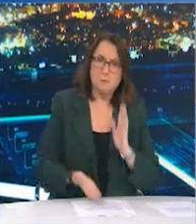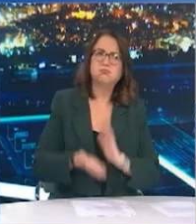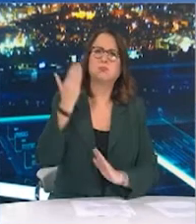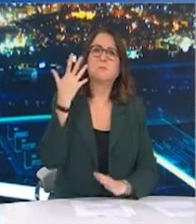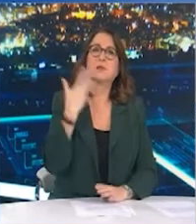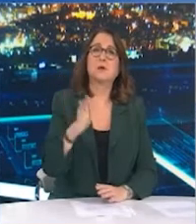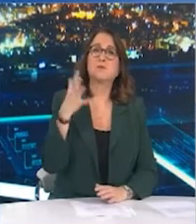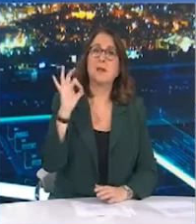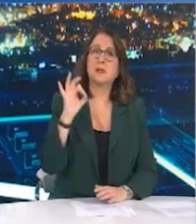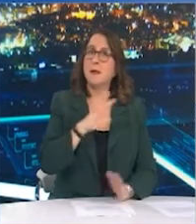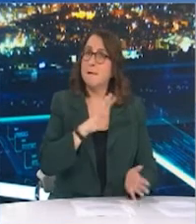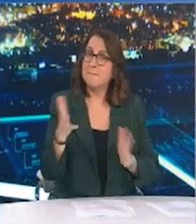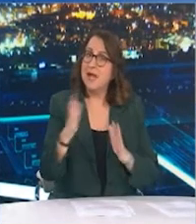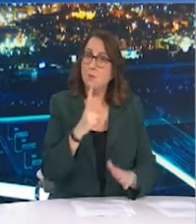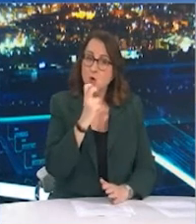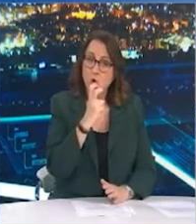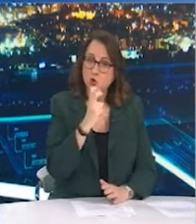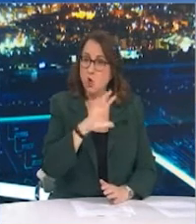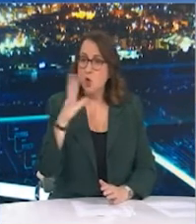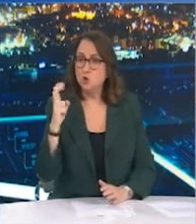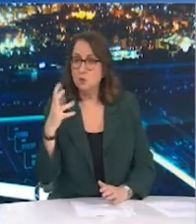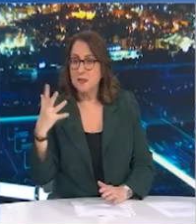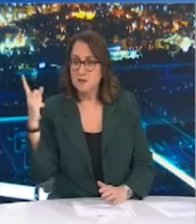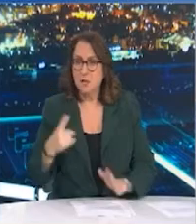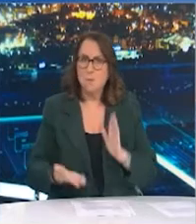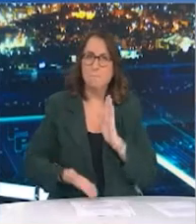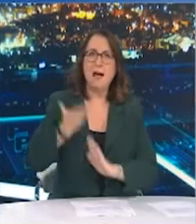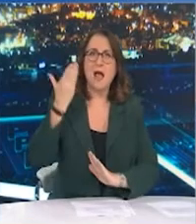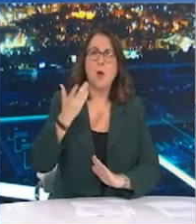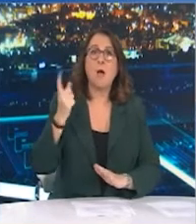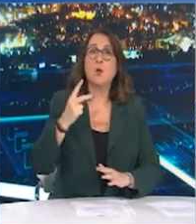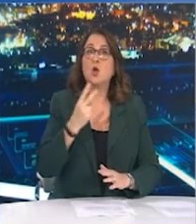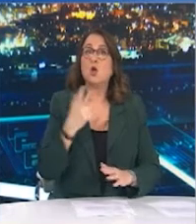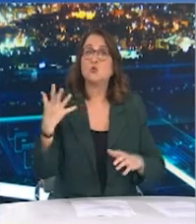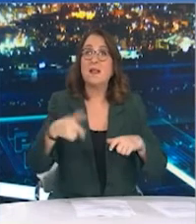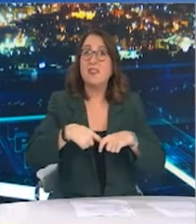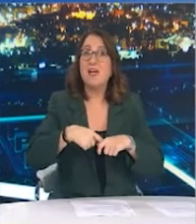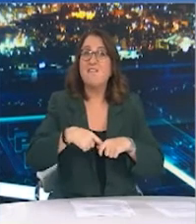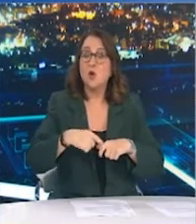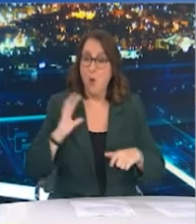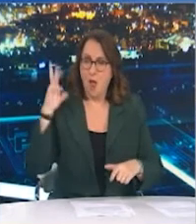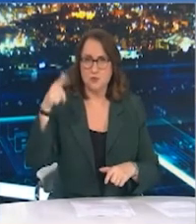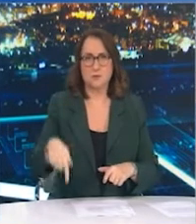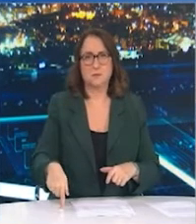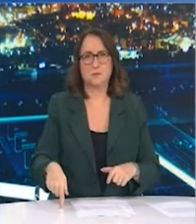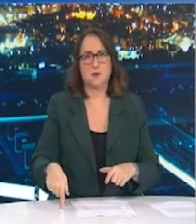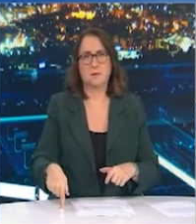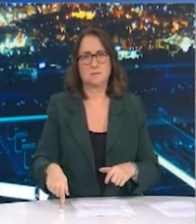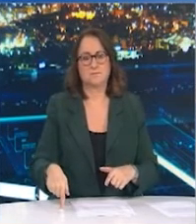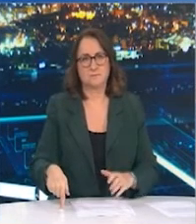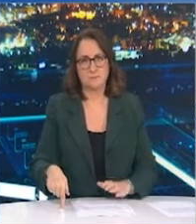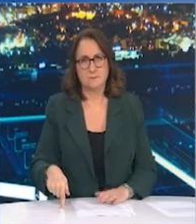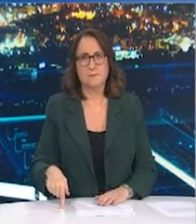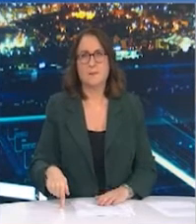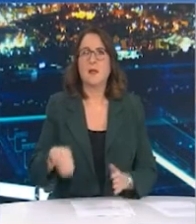περίπου 20-25% από τις 25 Δεκεμβρίου μέχρι σήμερα. Μικρή αύξηση παρατηρείται και στον αριθμό των